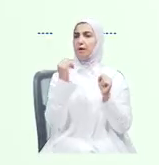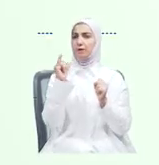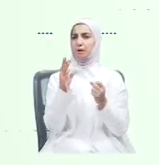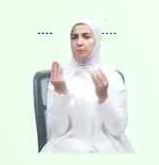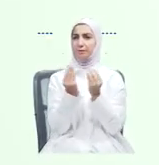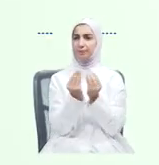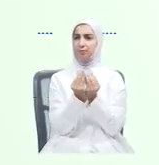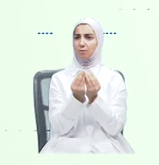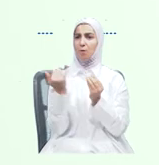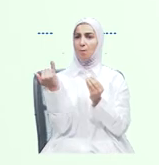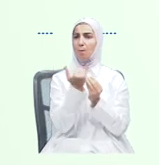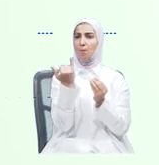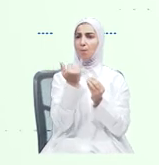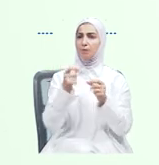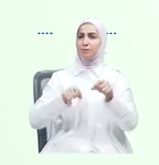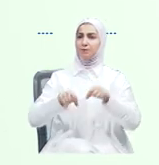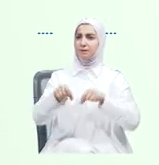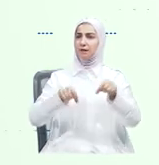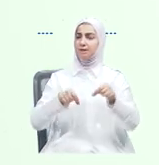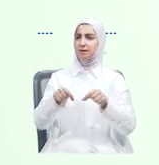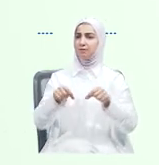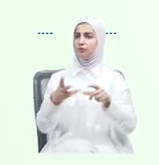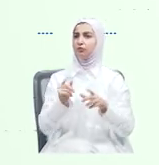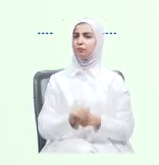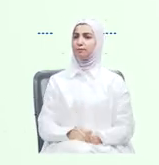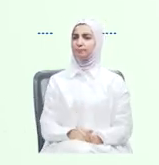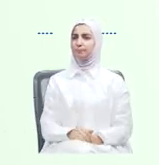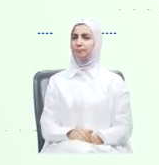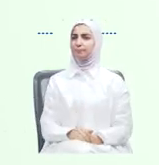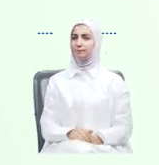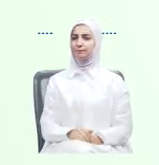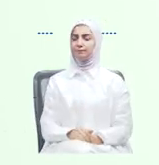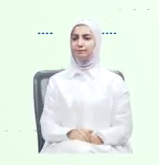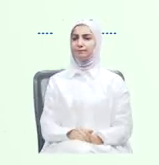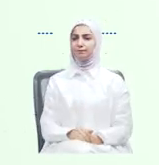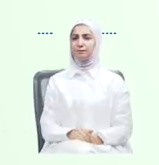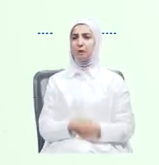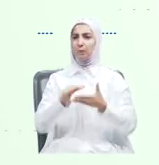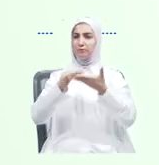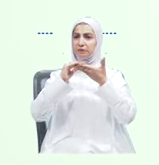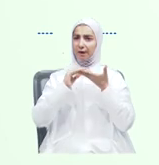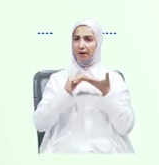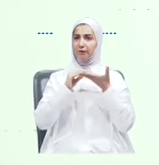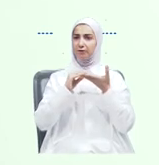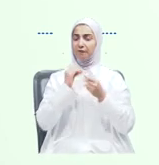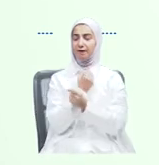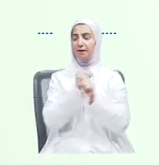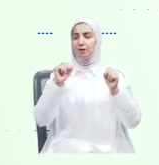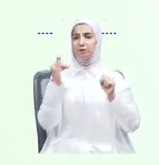ملامح سياسية، نعدد منها جمعيات أدبية أسهمت بدورها في إحياء